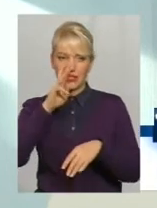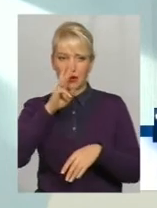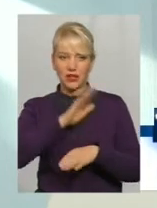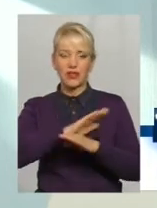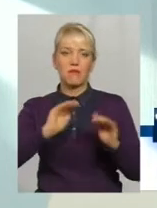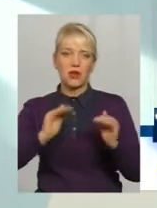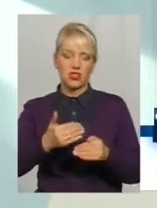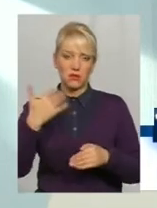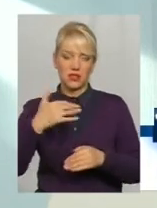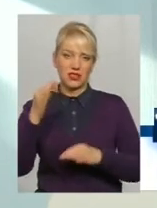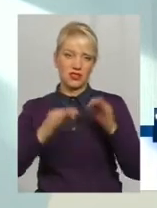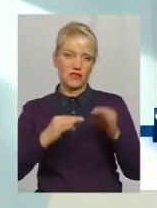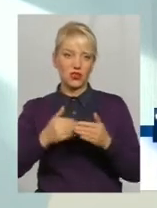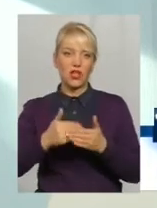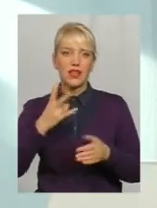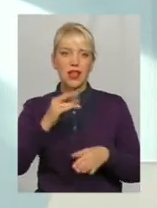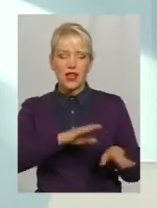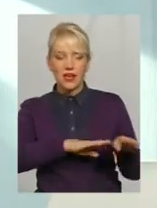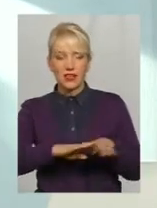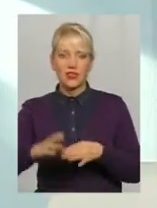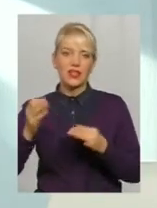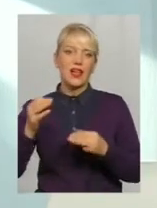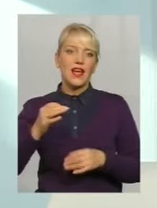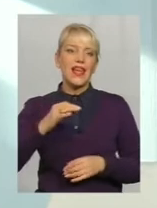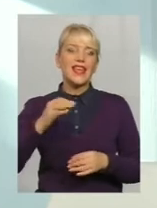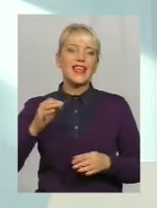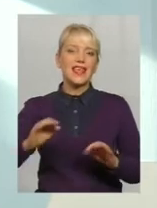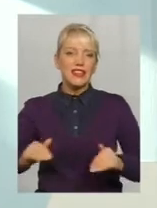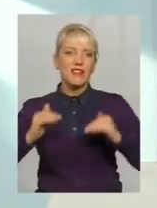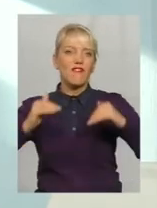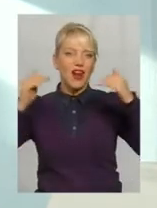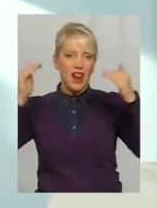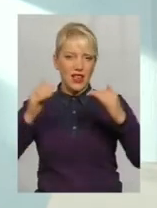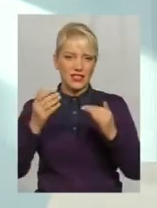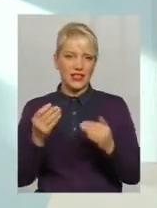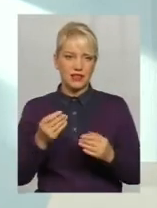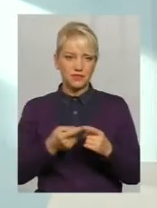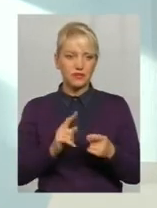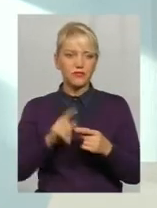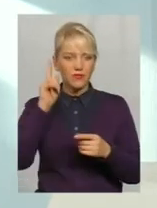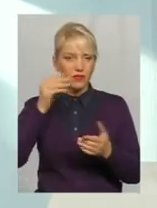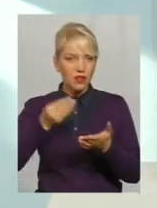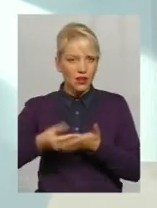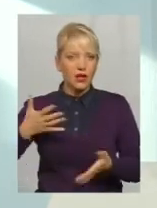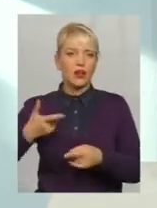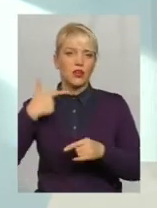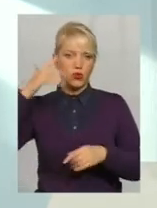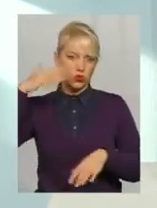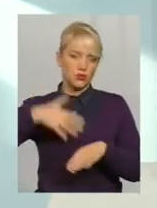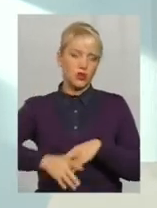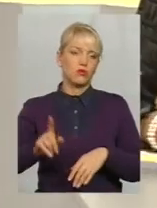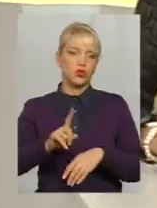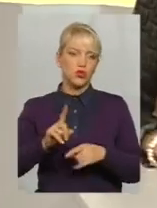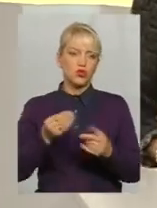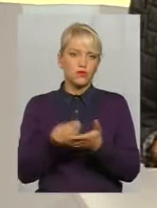менше 50% на рівень інфляції. Адже і сьогодні наші телеглядачі телефонують, і ми всі розуміємо, що, звичайно, інфляція